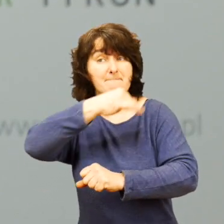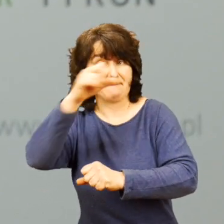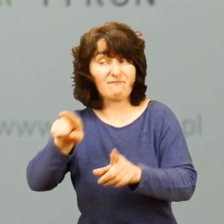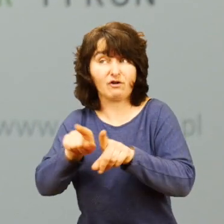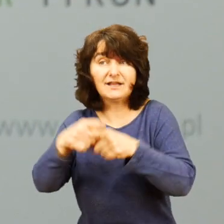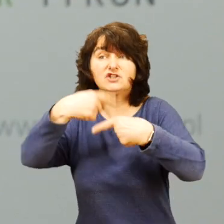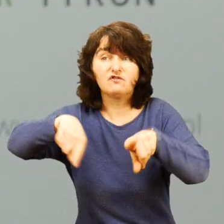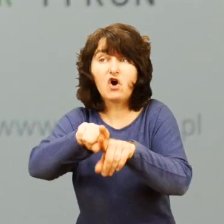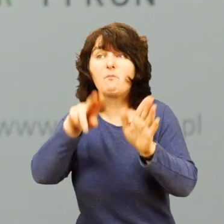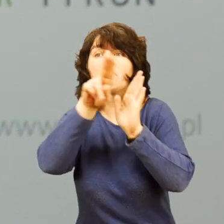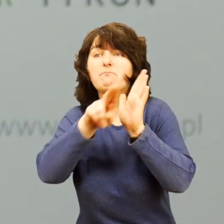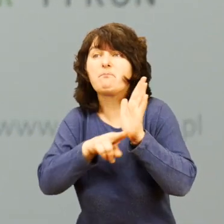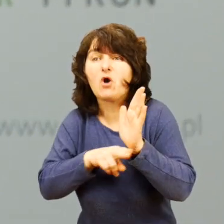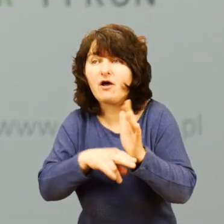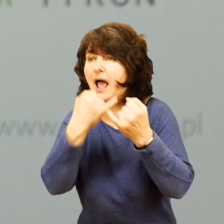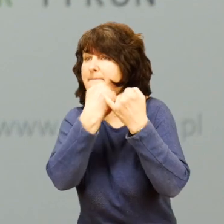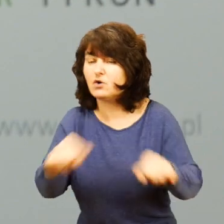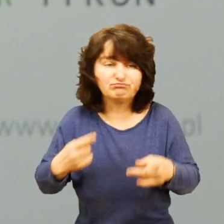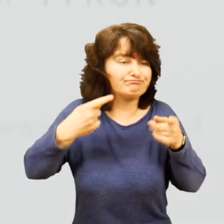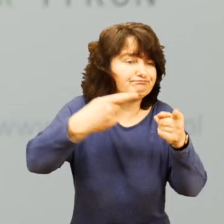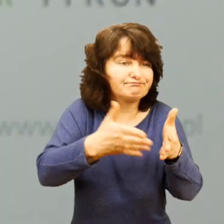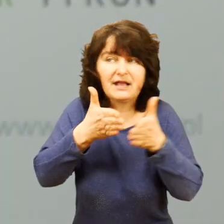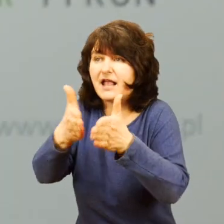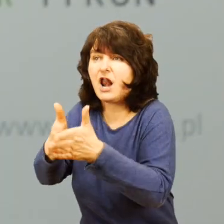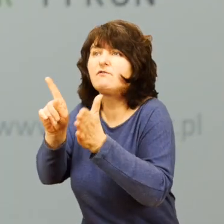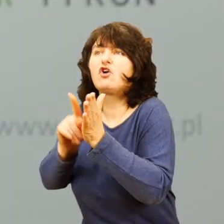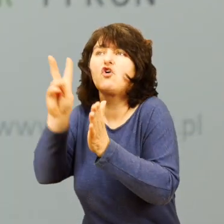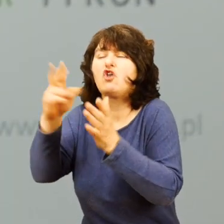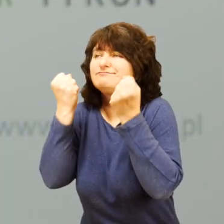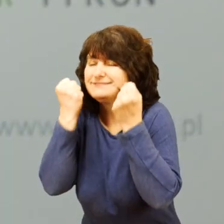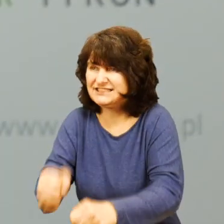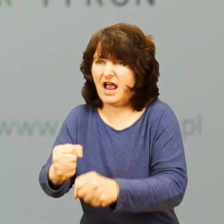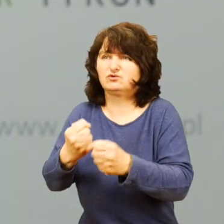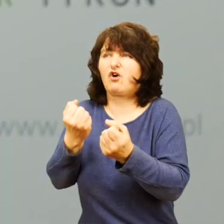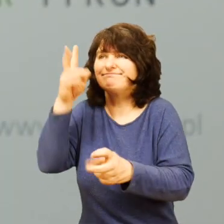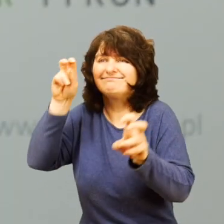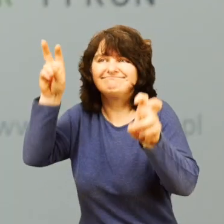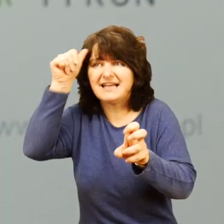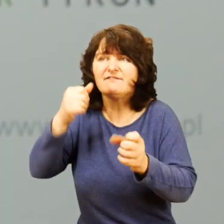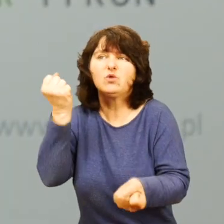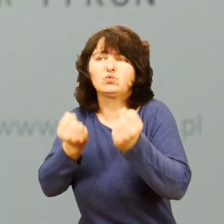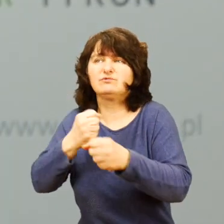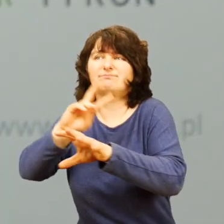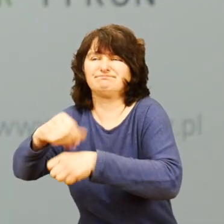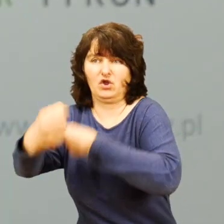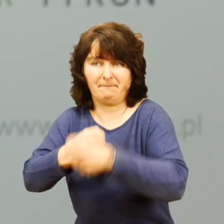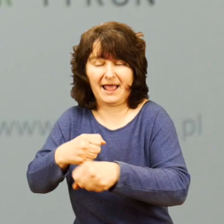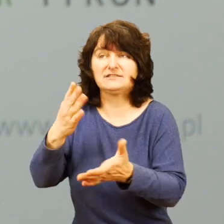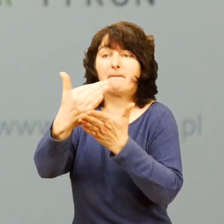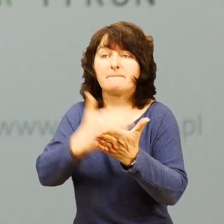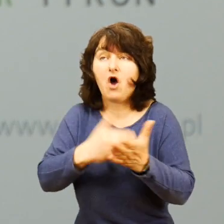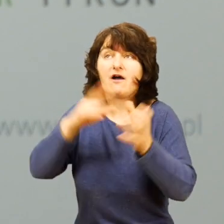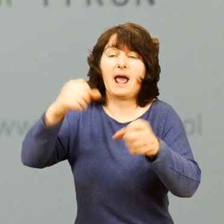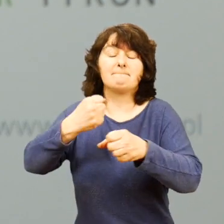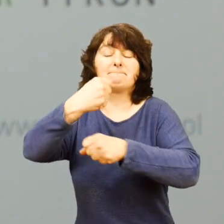PFRON realizuje także szereg programów skierowanych do trudno zatrudnialnych osób. Finansuje program